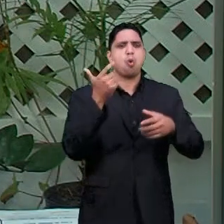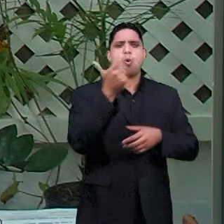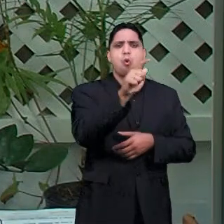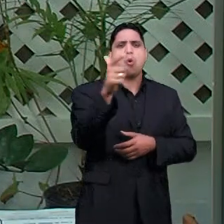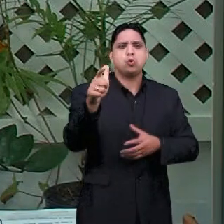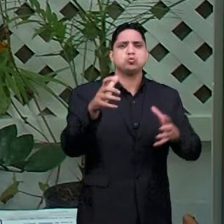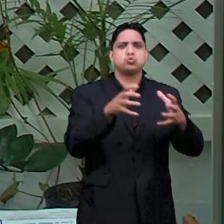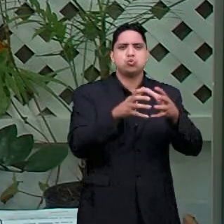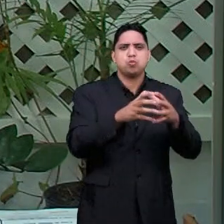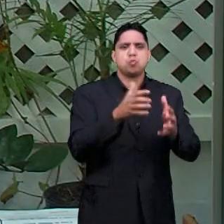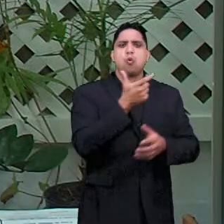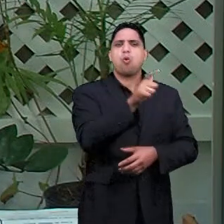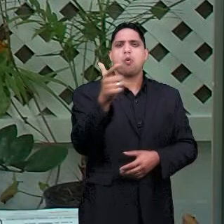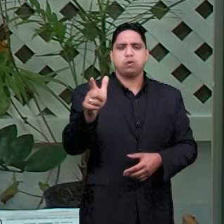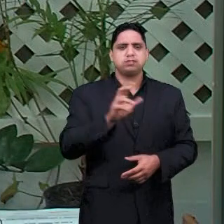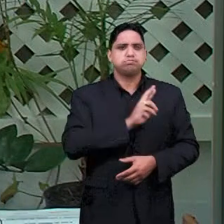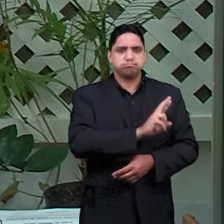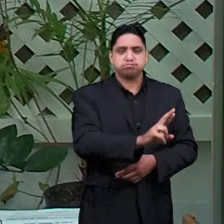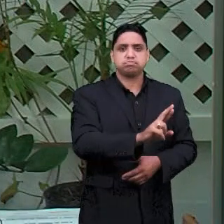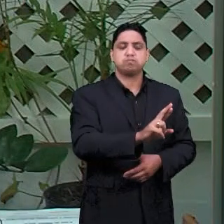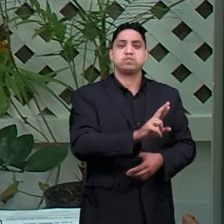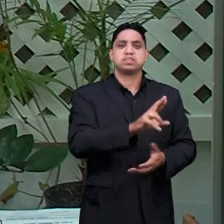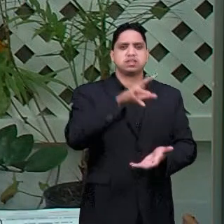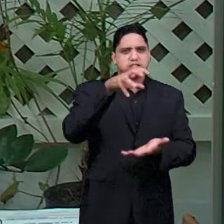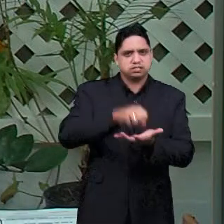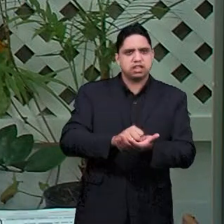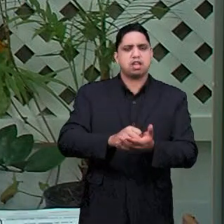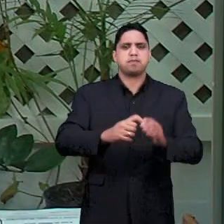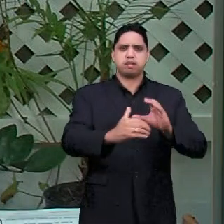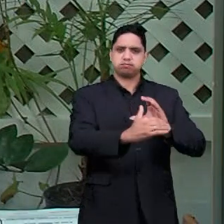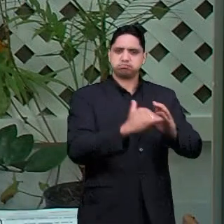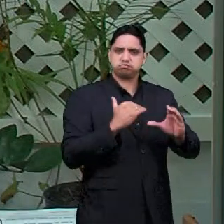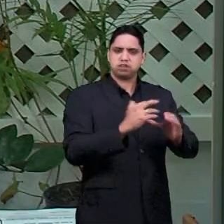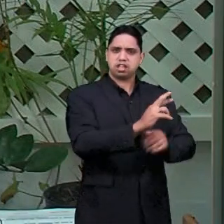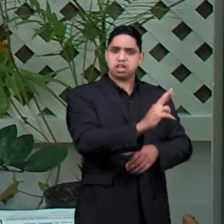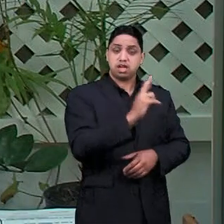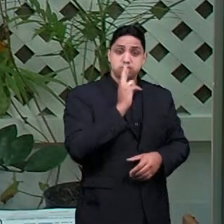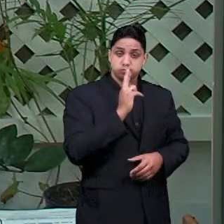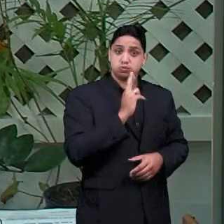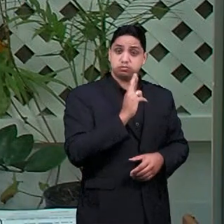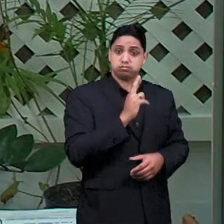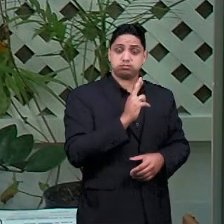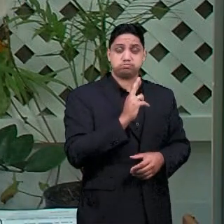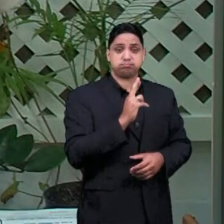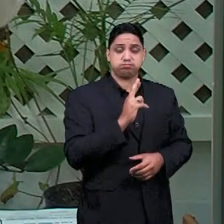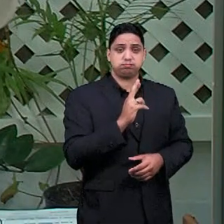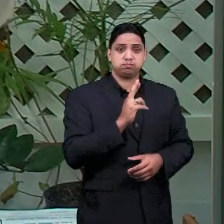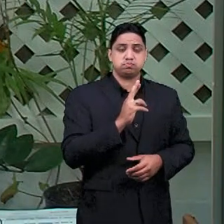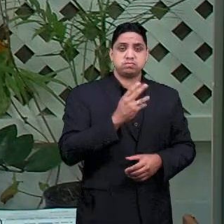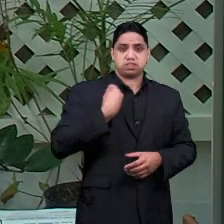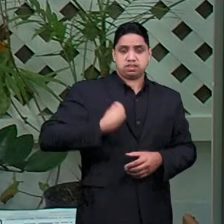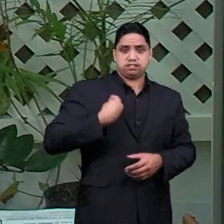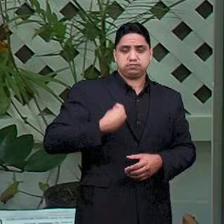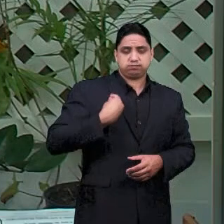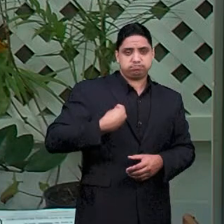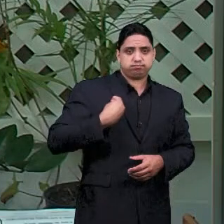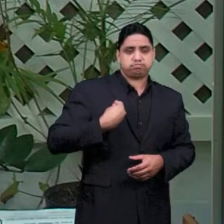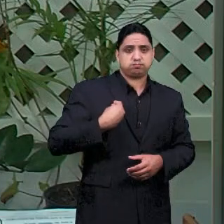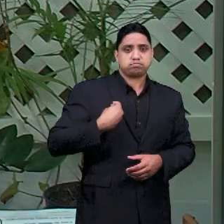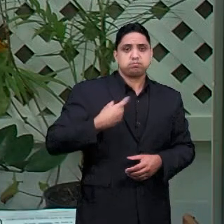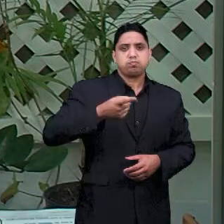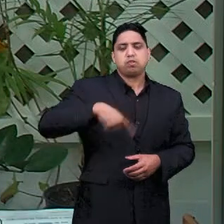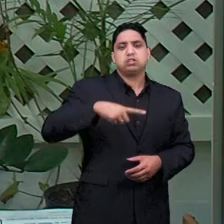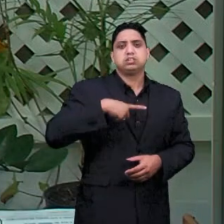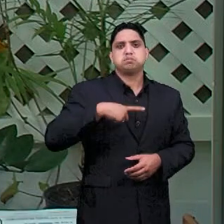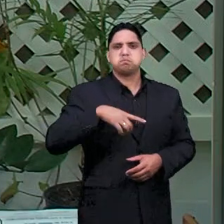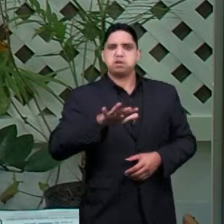d'autres groupes, qui s'inscrivent, envoient la contribution, la collaboration, sa participation.